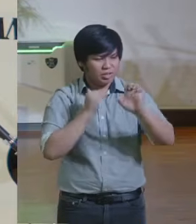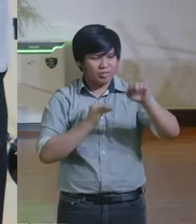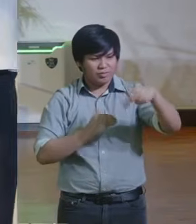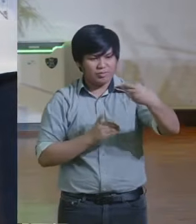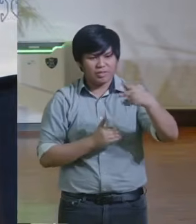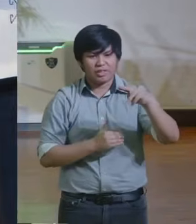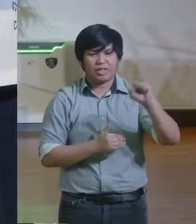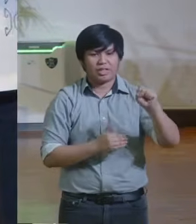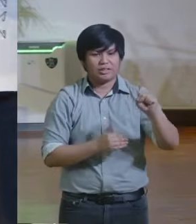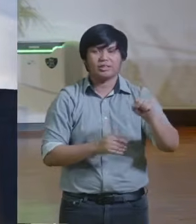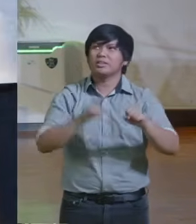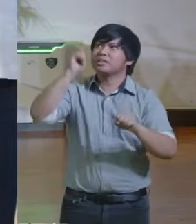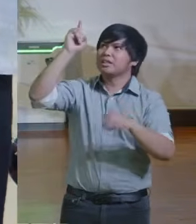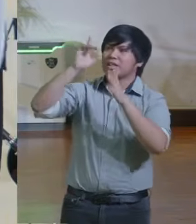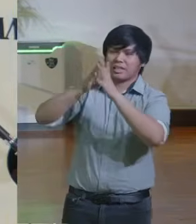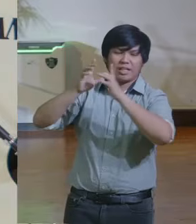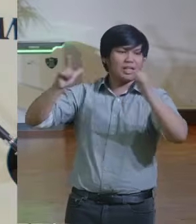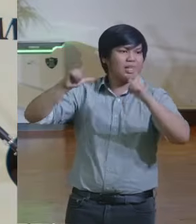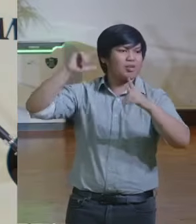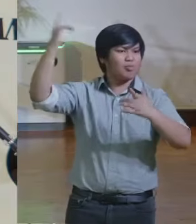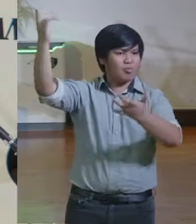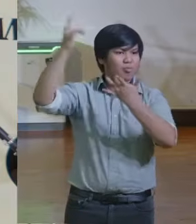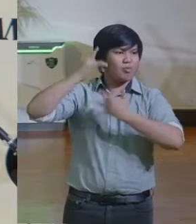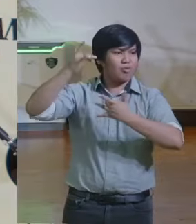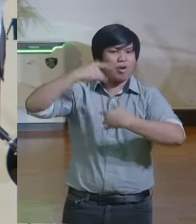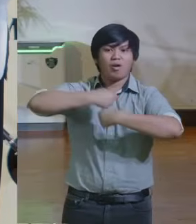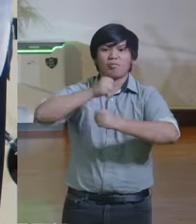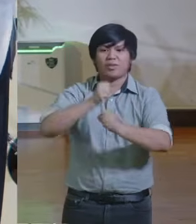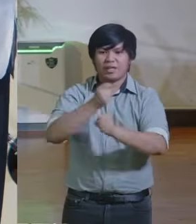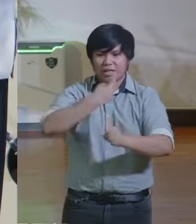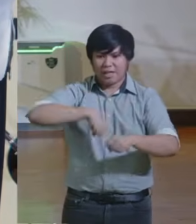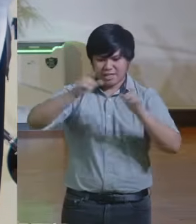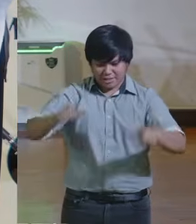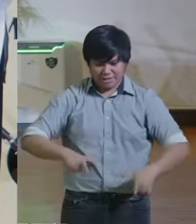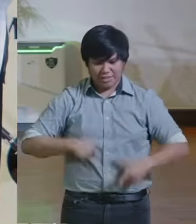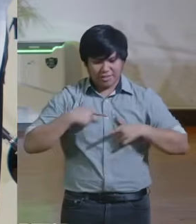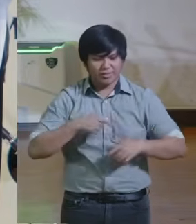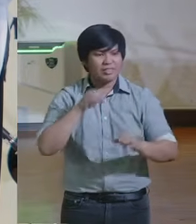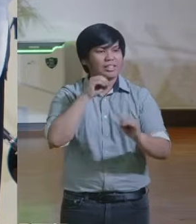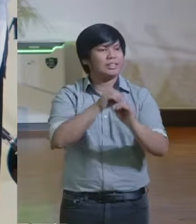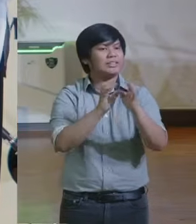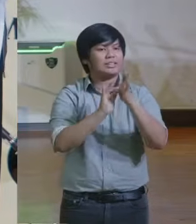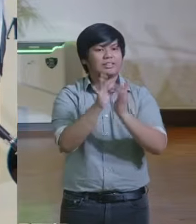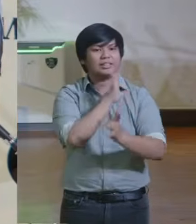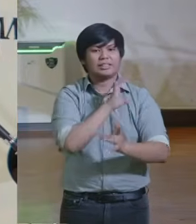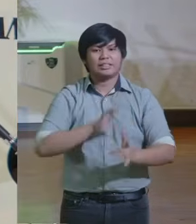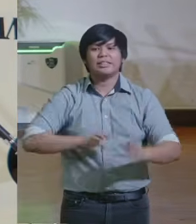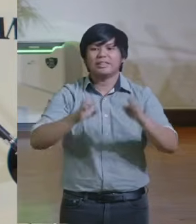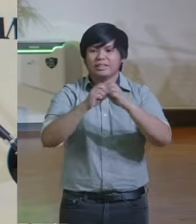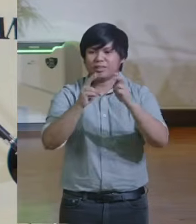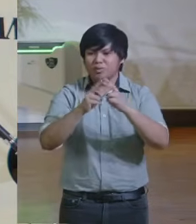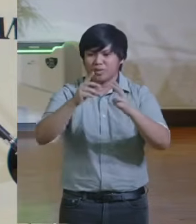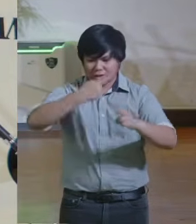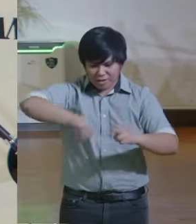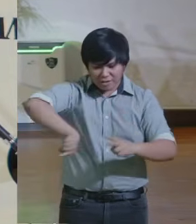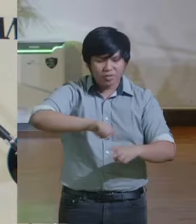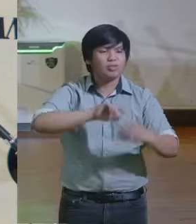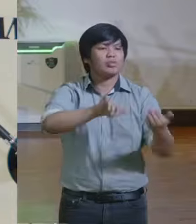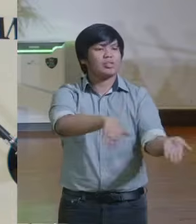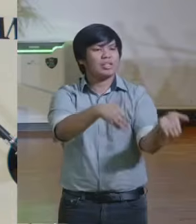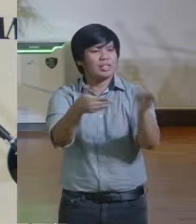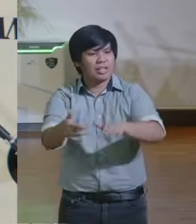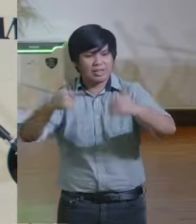But God, because of His great mercy and love for us, made us alive in Christ, even when we were dead in our trespasses